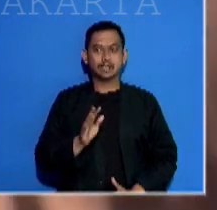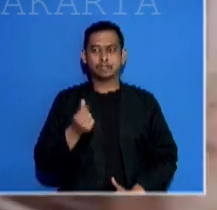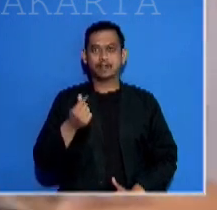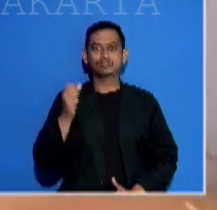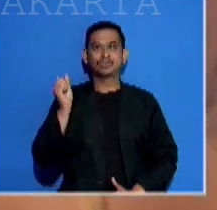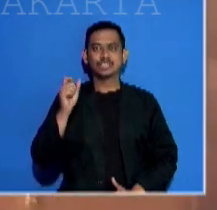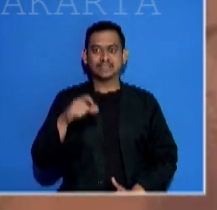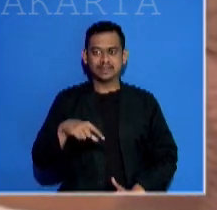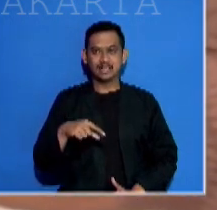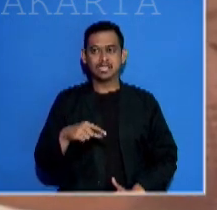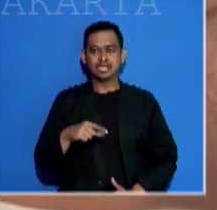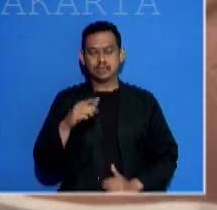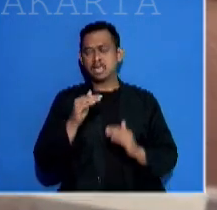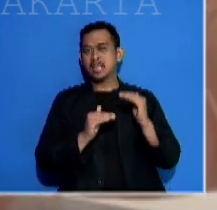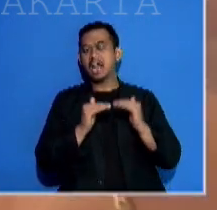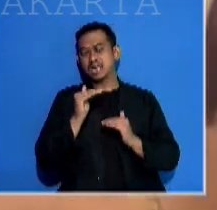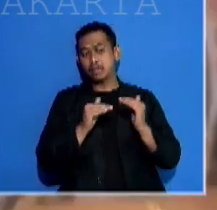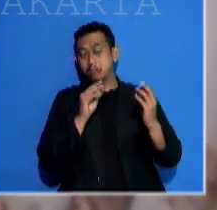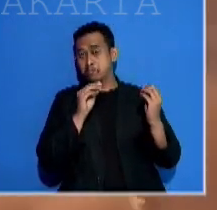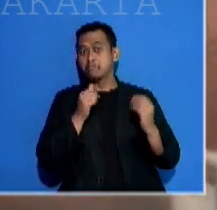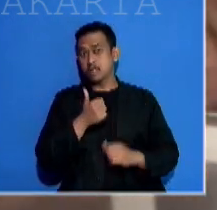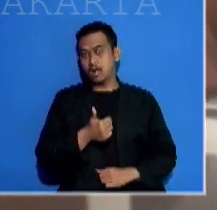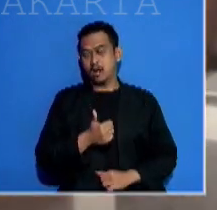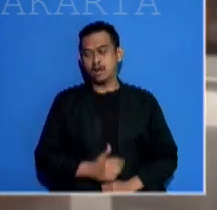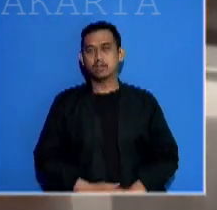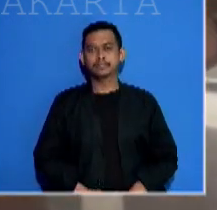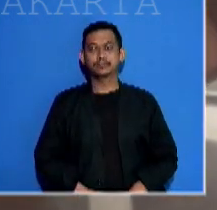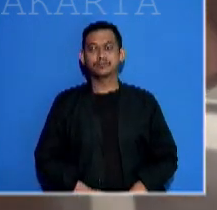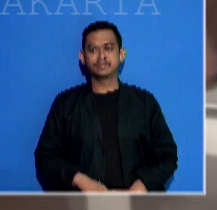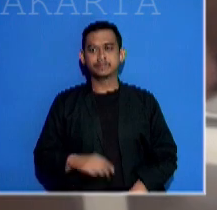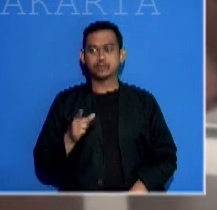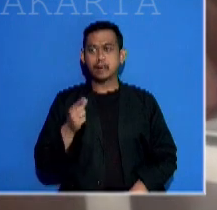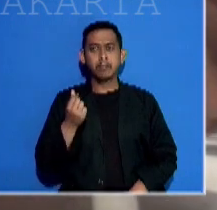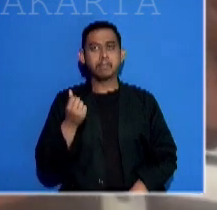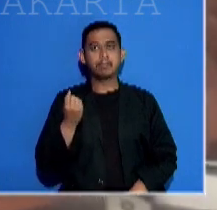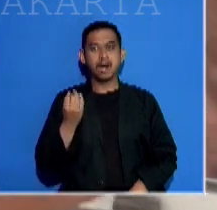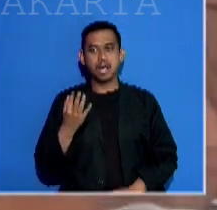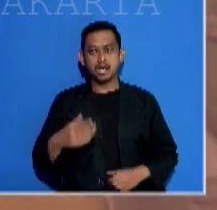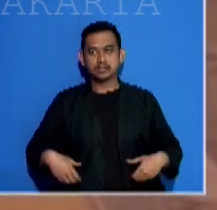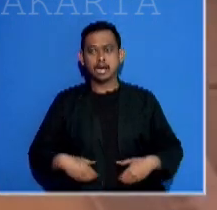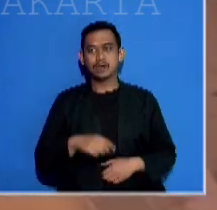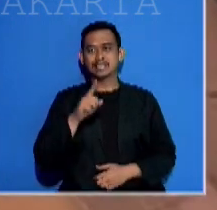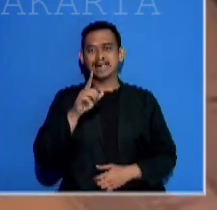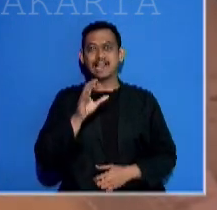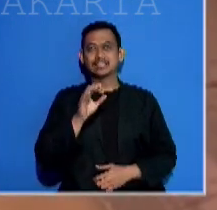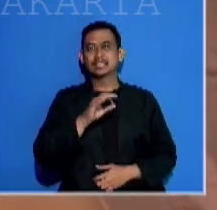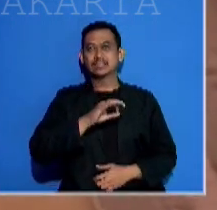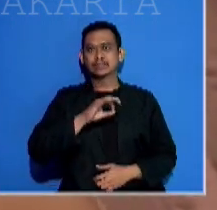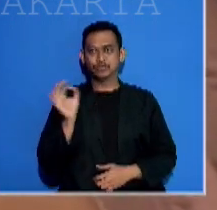terjangkau dan negotiable. Betul. Ini harganya di berapa Bu? 100.000.